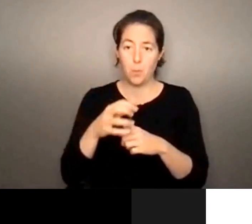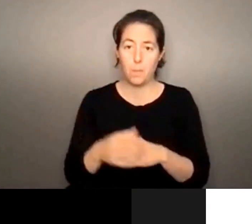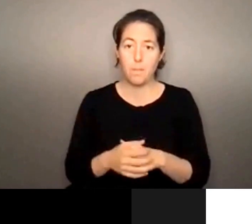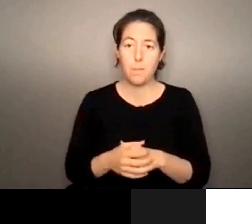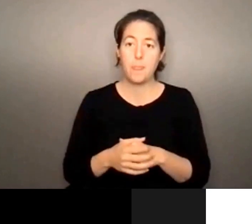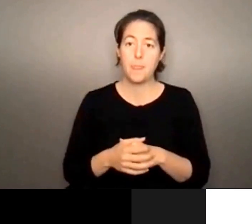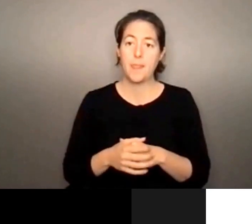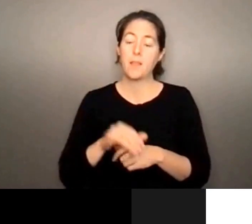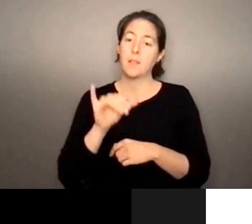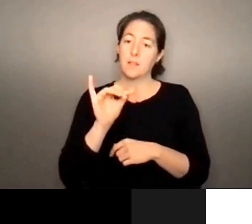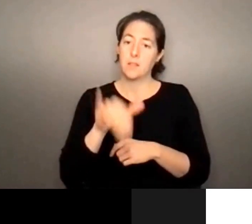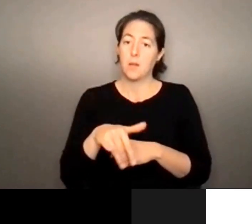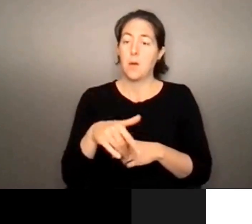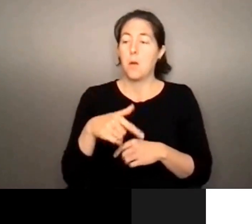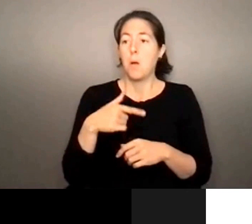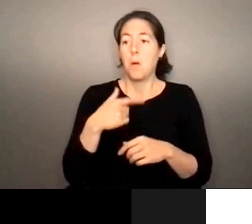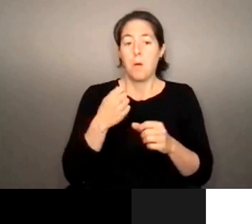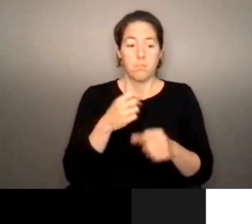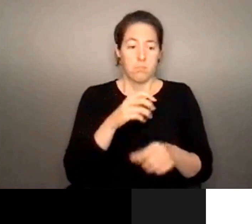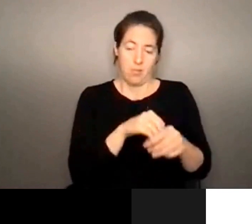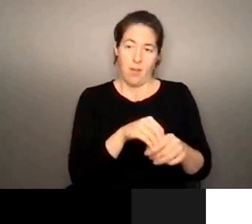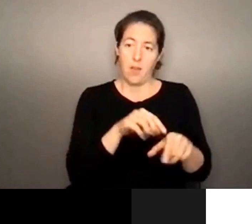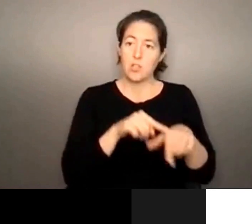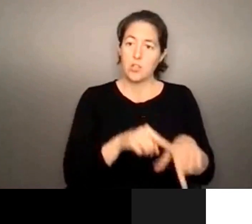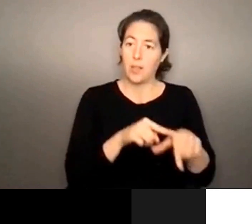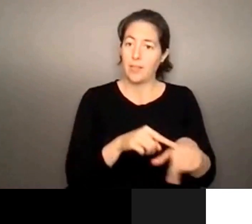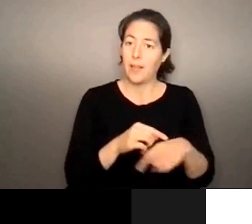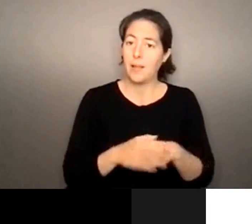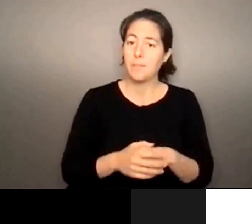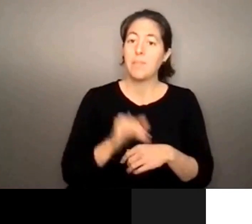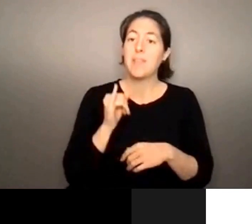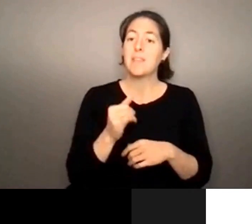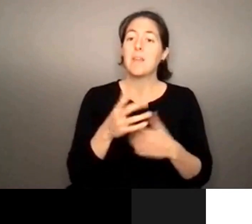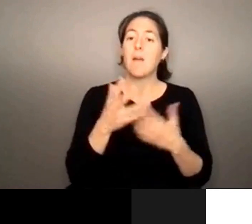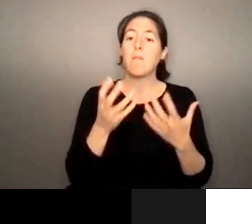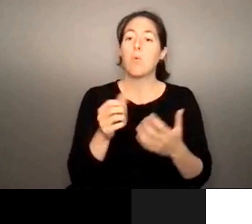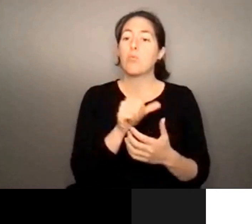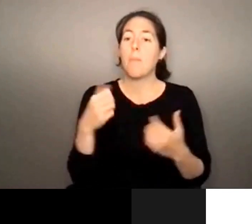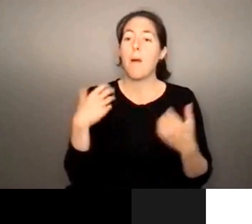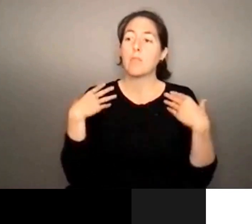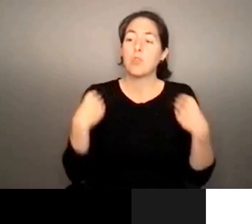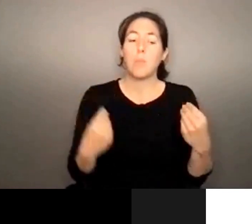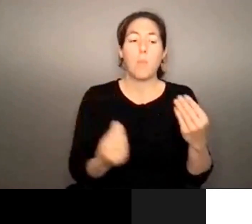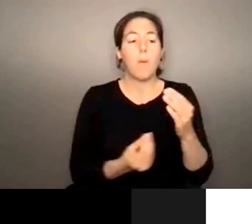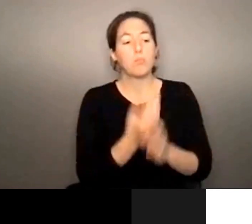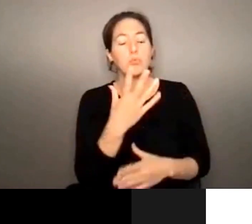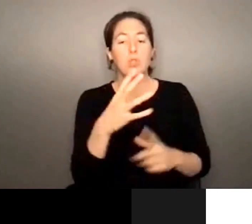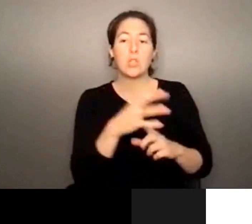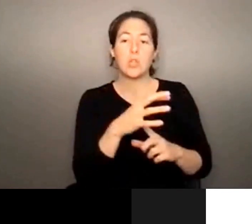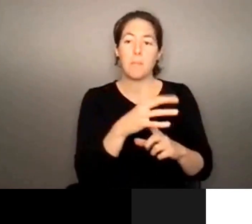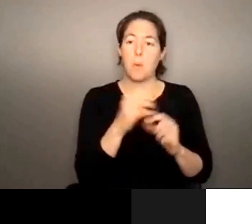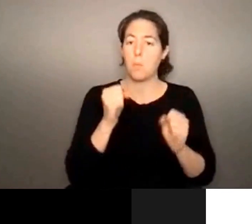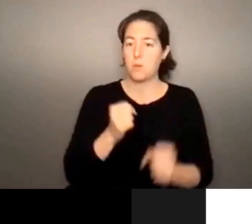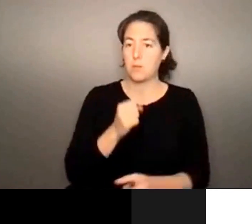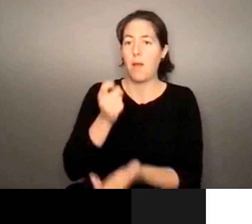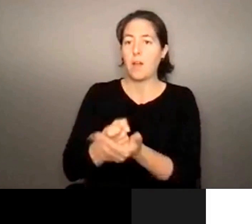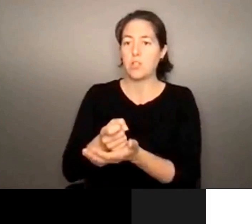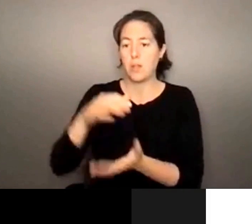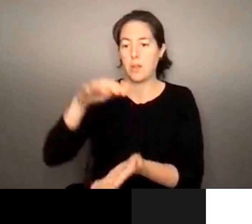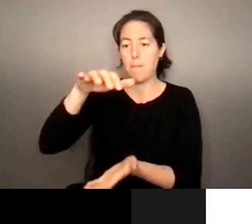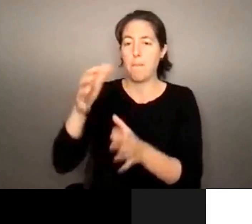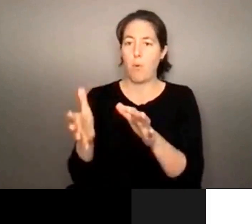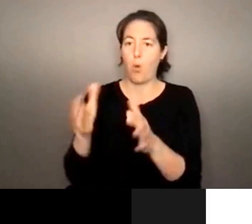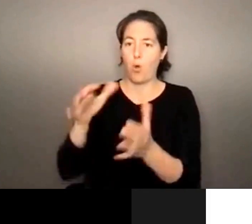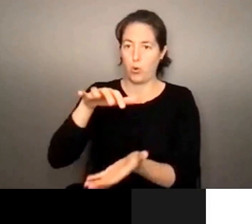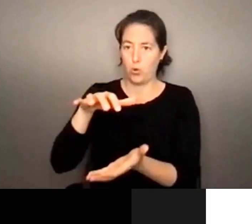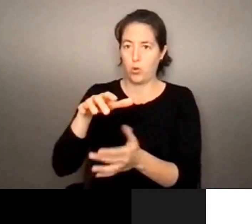Donc, c'est ça, on peut travailler au jardin. Si on veut simplement pousser les champignons, ça, on peut soit s'acheter des blocs de culture, les faire fructifier